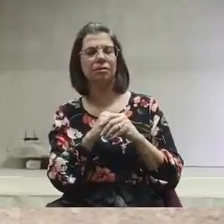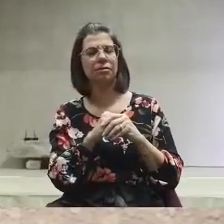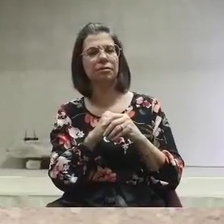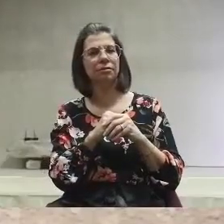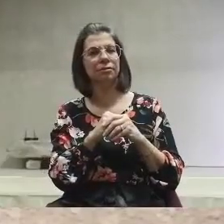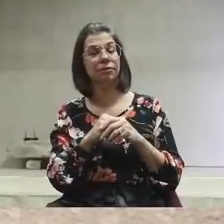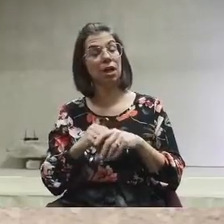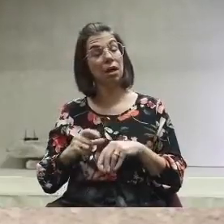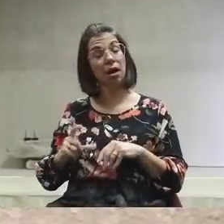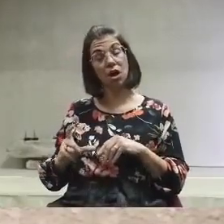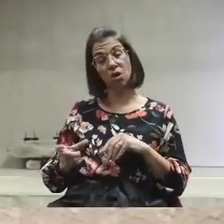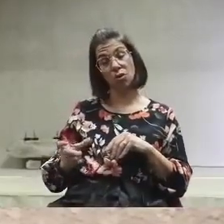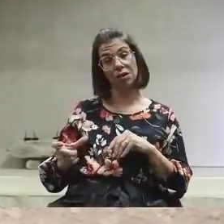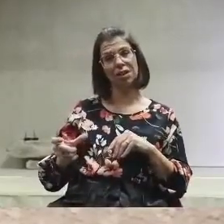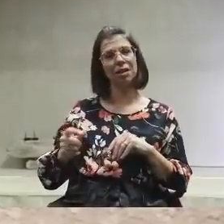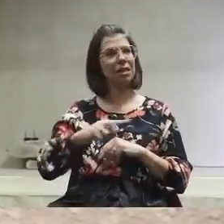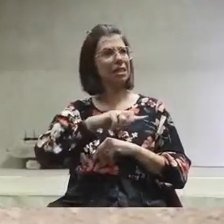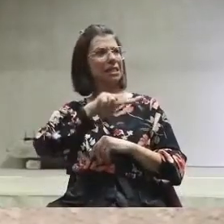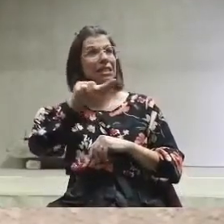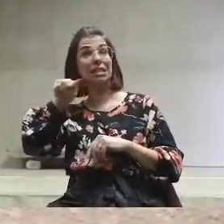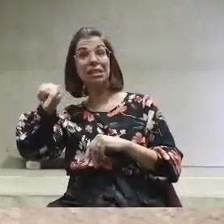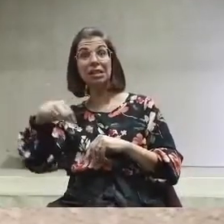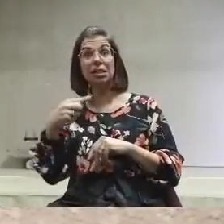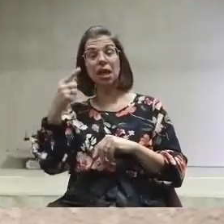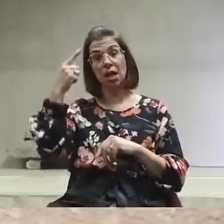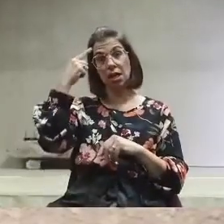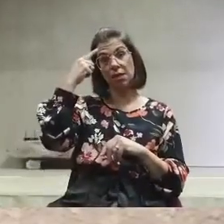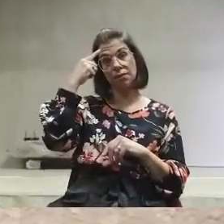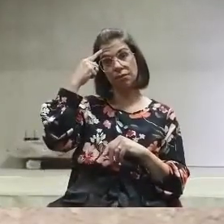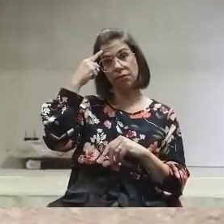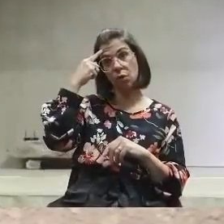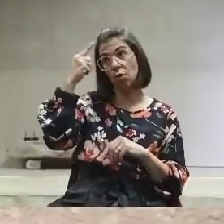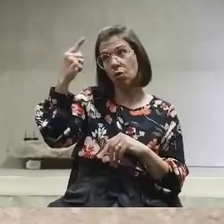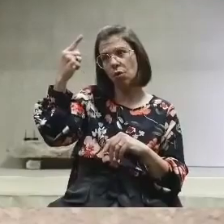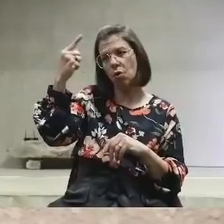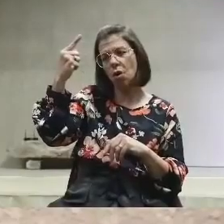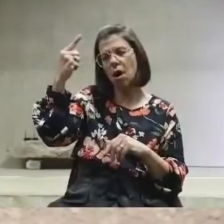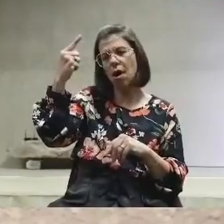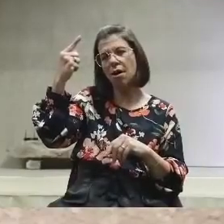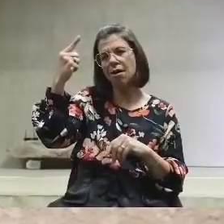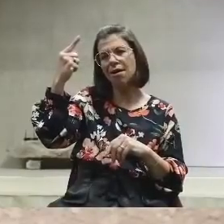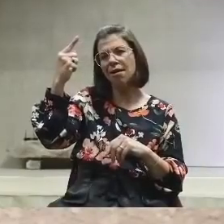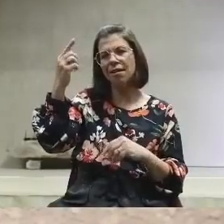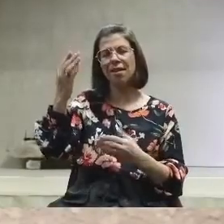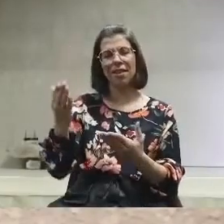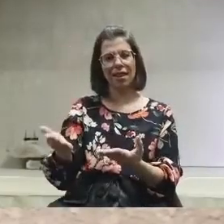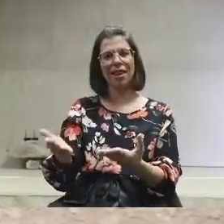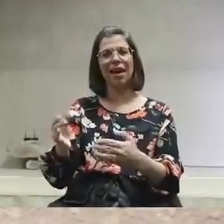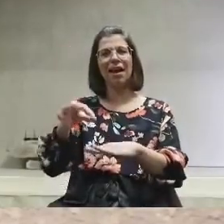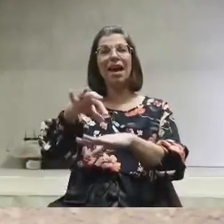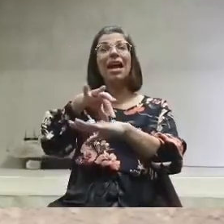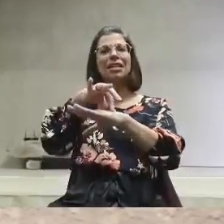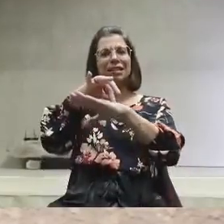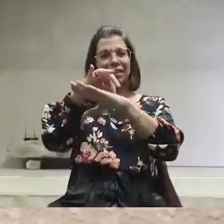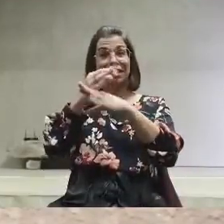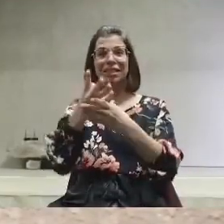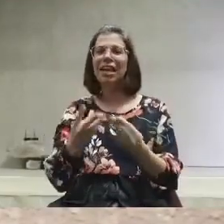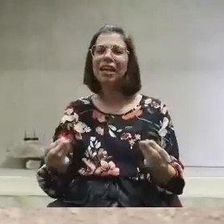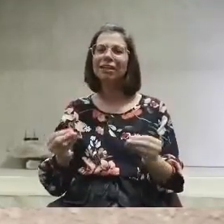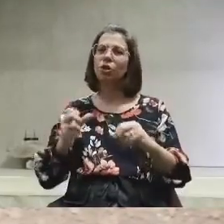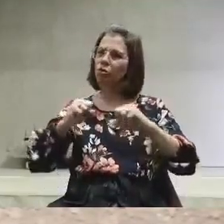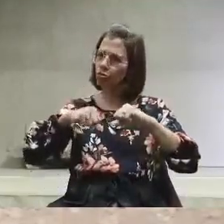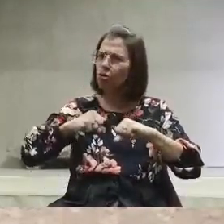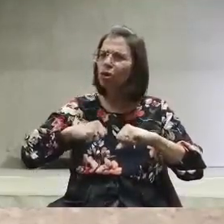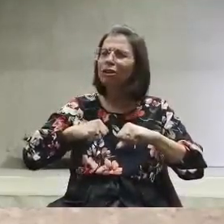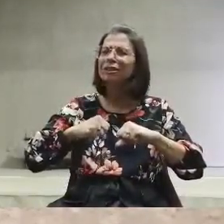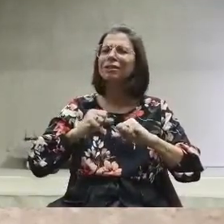et comme ces hommes qui ont regardé le serpent d'airain, et qui ont été guéris. et ceux qui croient à celui qui a été élevé